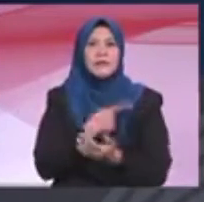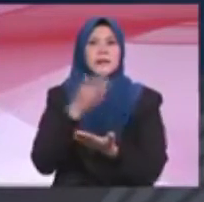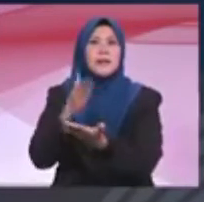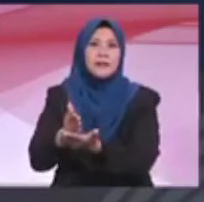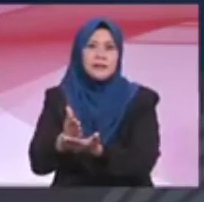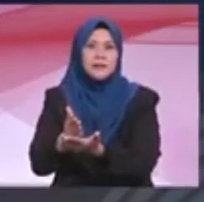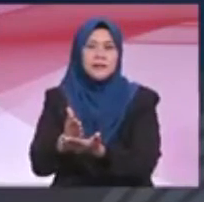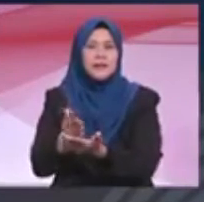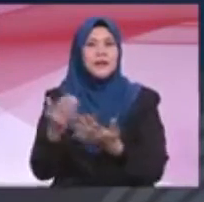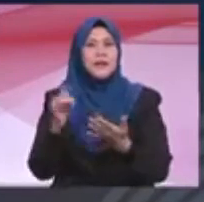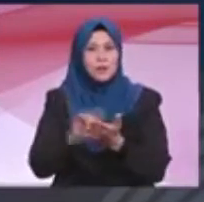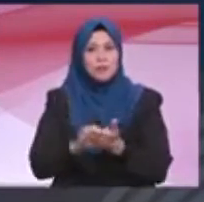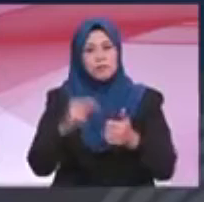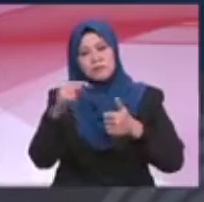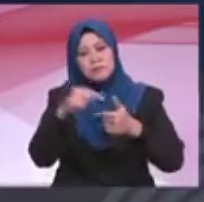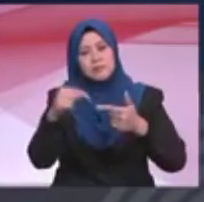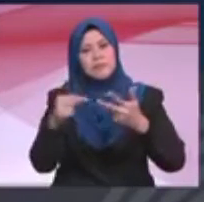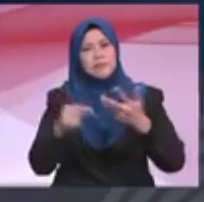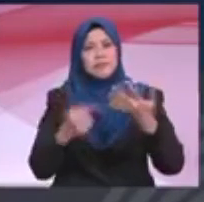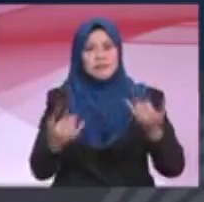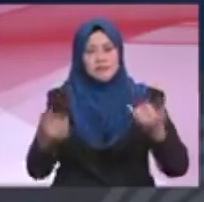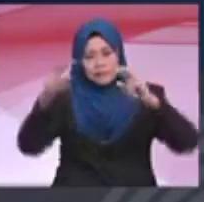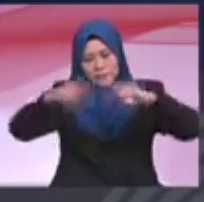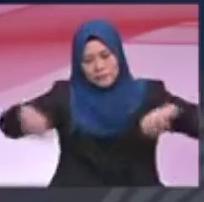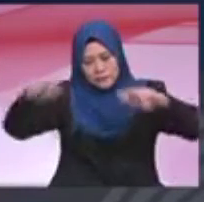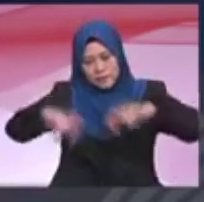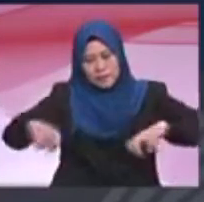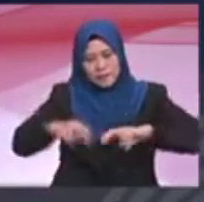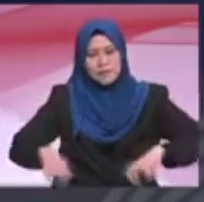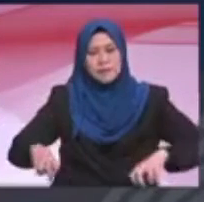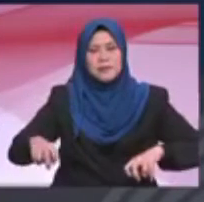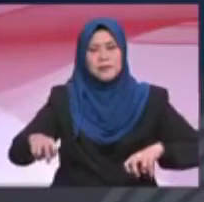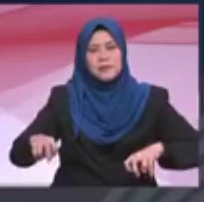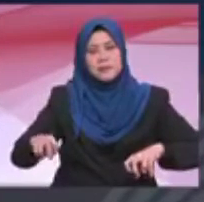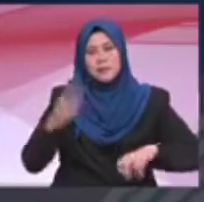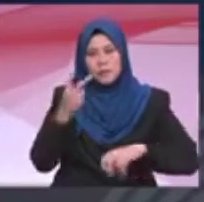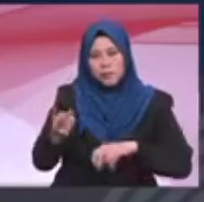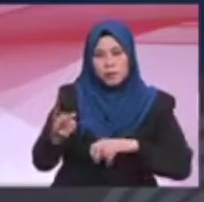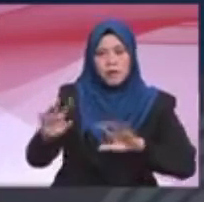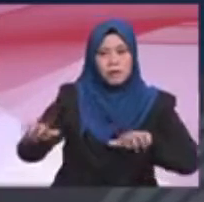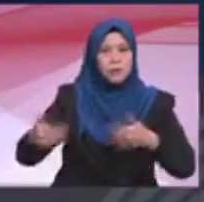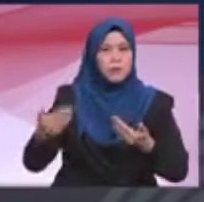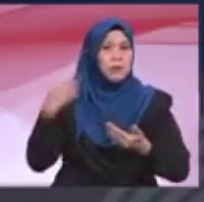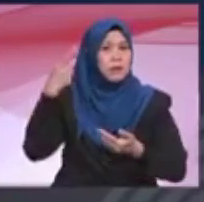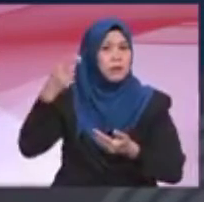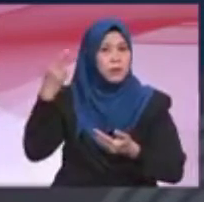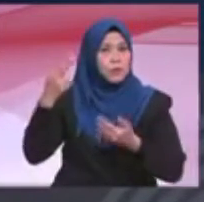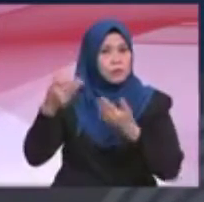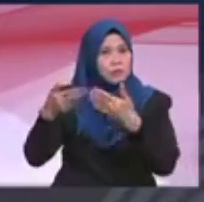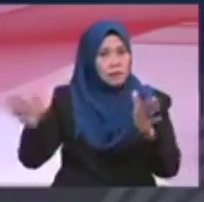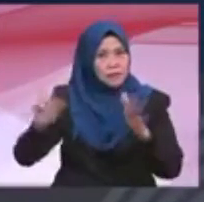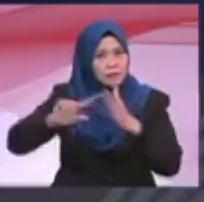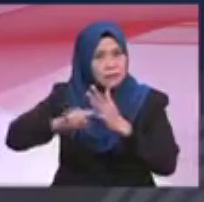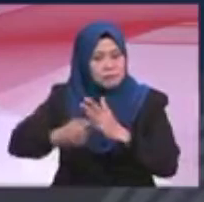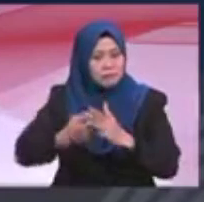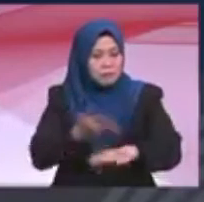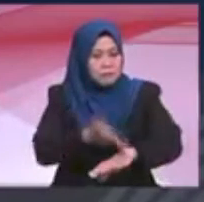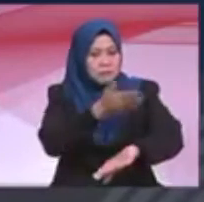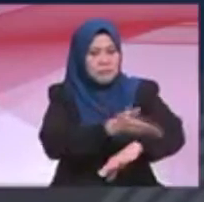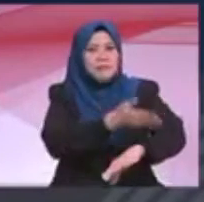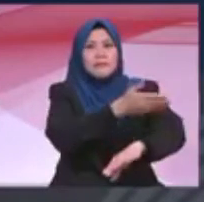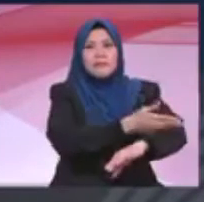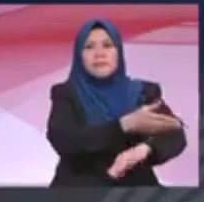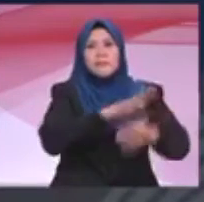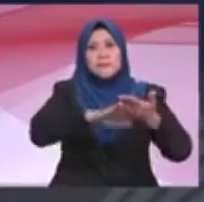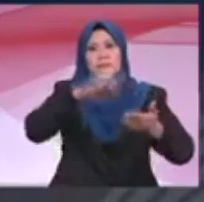inilah antara perkara-perkara yang kita sedang teliti untuk kita lihat bagaimanakah kita dapat perkasakan lagi pengajaran